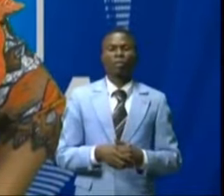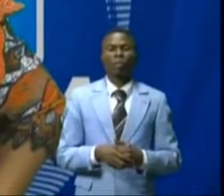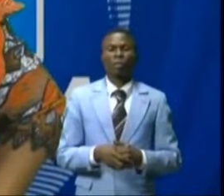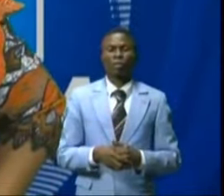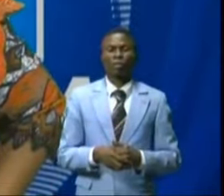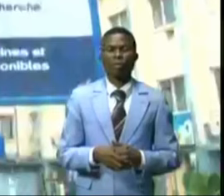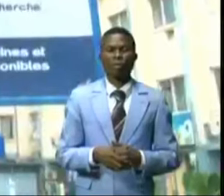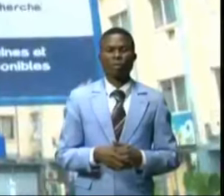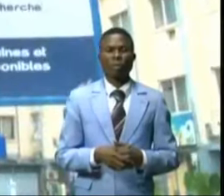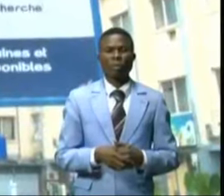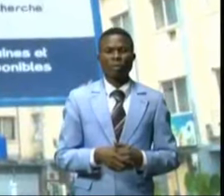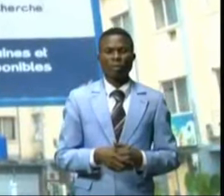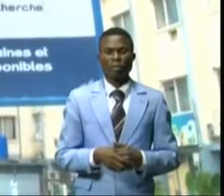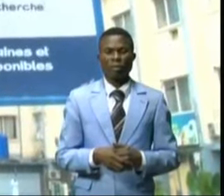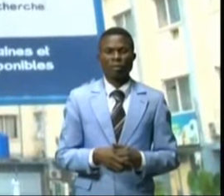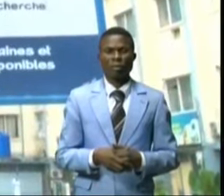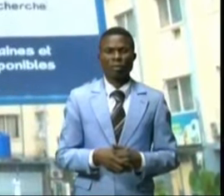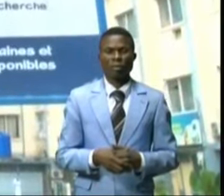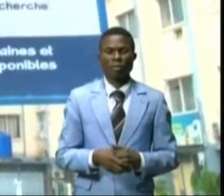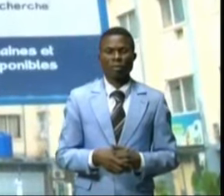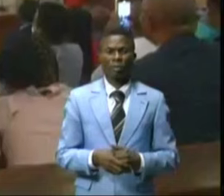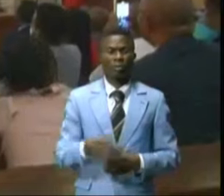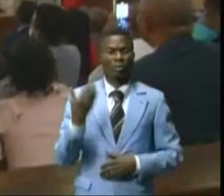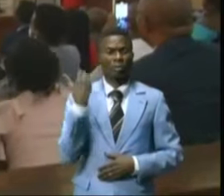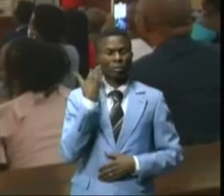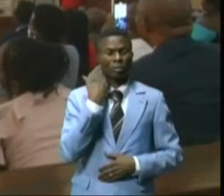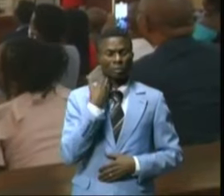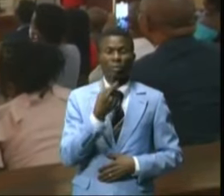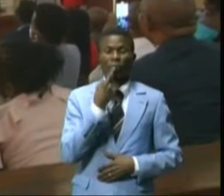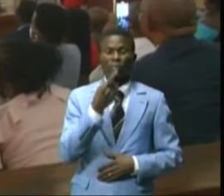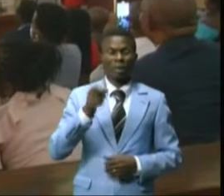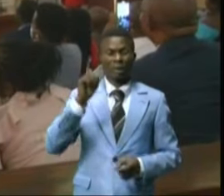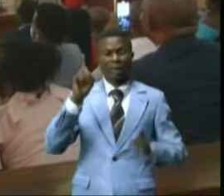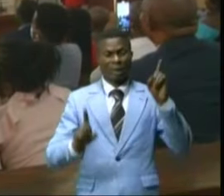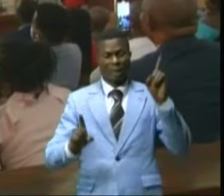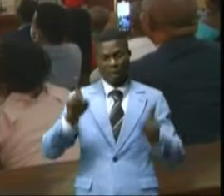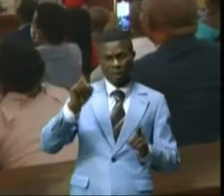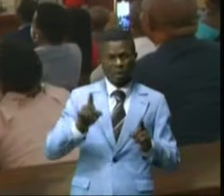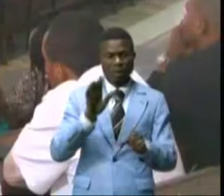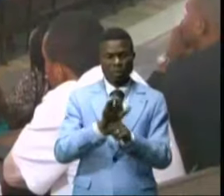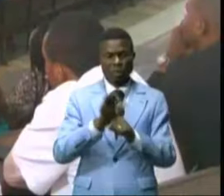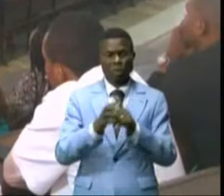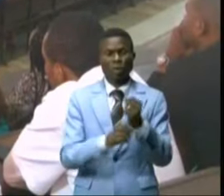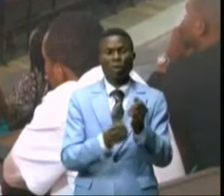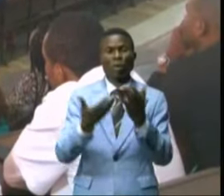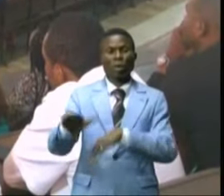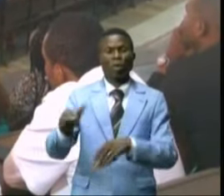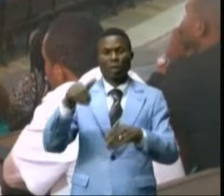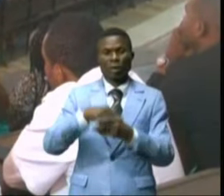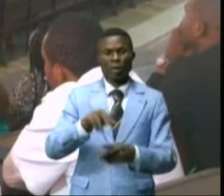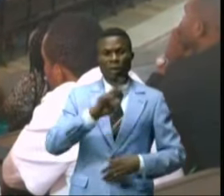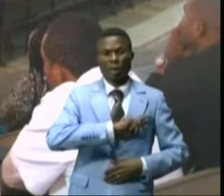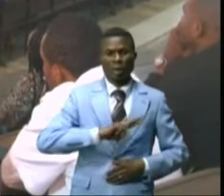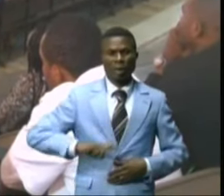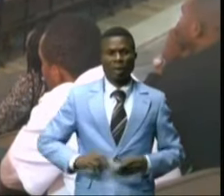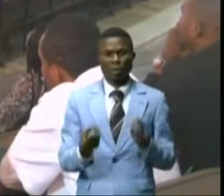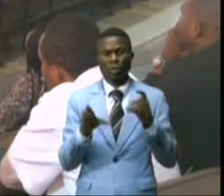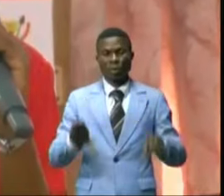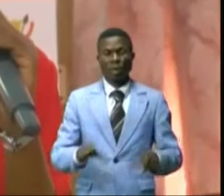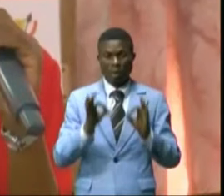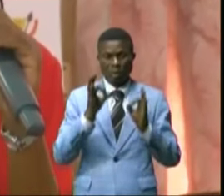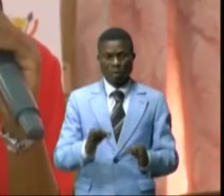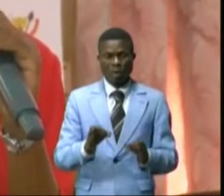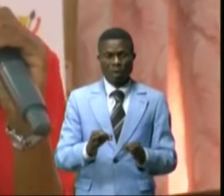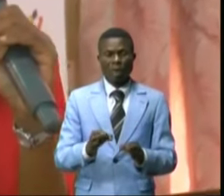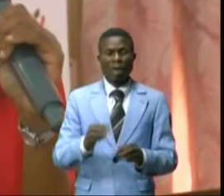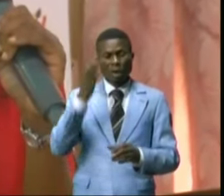signé ce reportage. Atteintes des maladies dites rares, nombreuses sont des personnes qui meurent en République démocratique du Congo sans pour autant que les